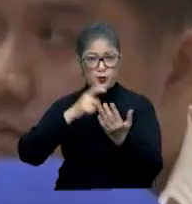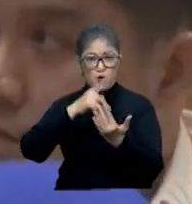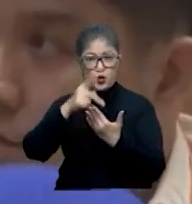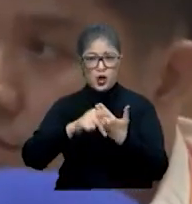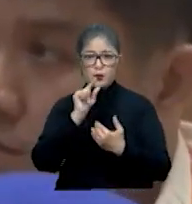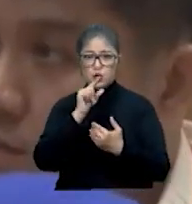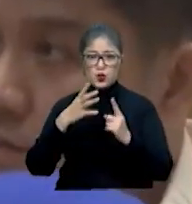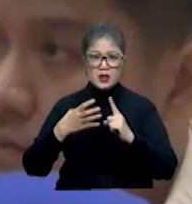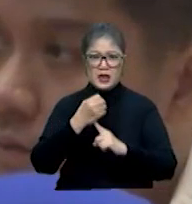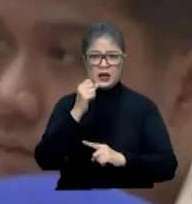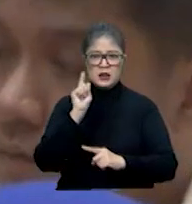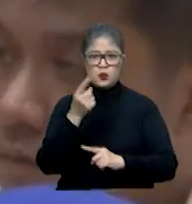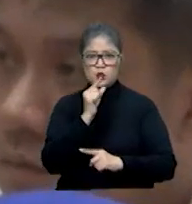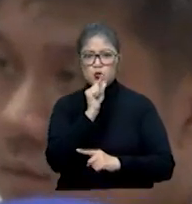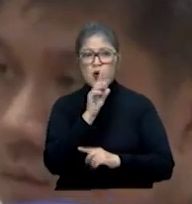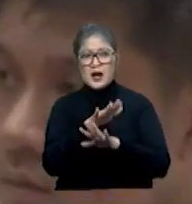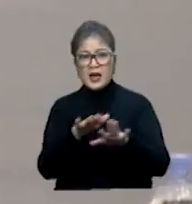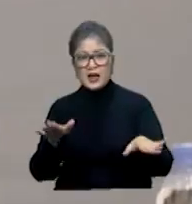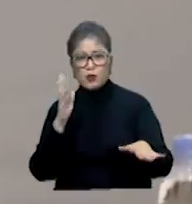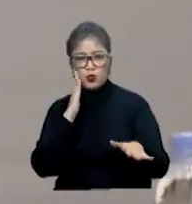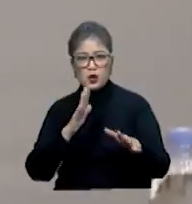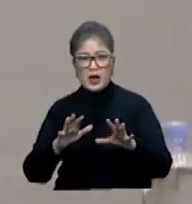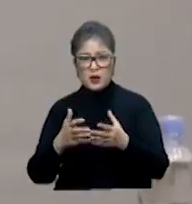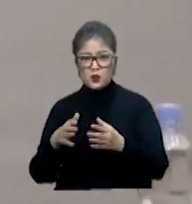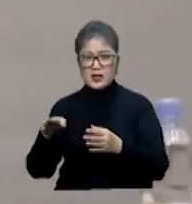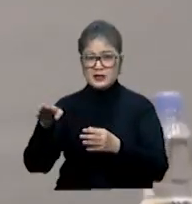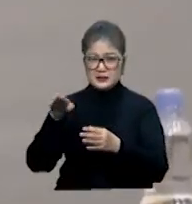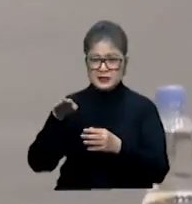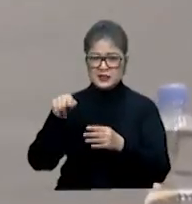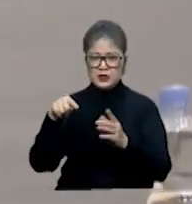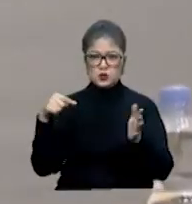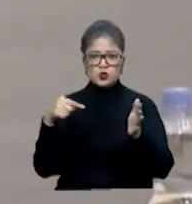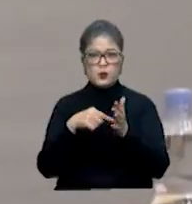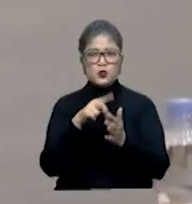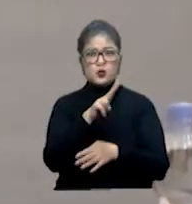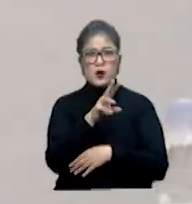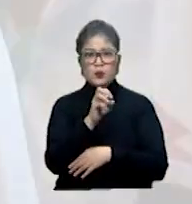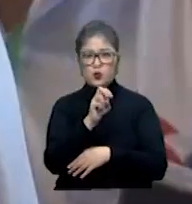dari kalangan milenial dan generasi Z yang mendominasi pemilu 2024 mendatang.